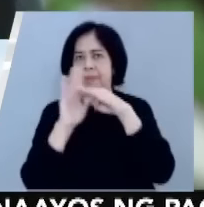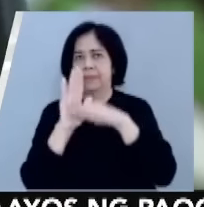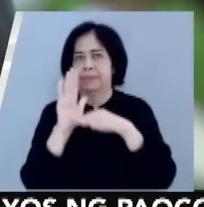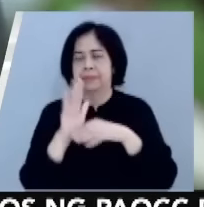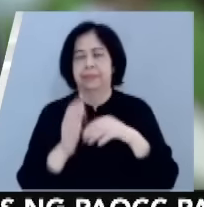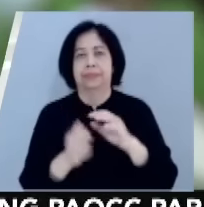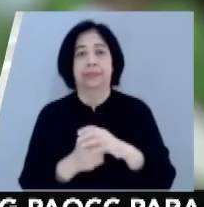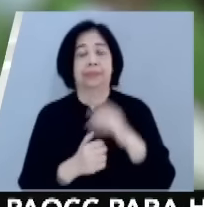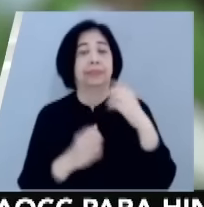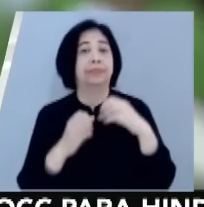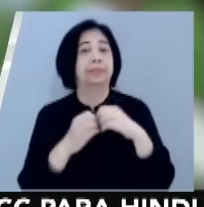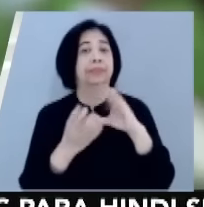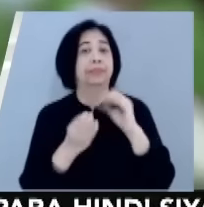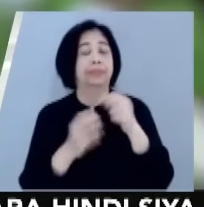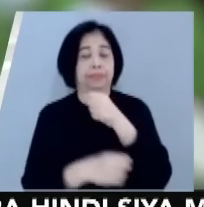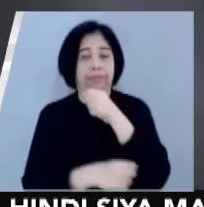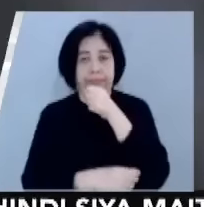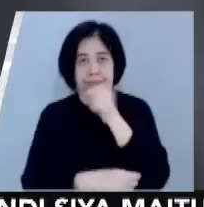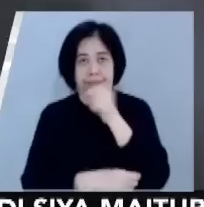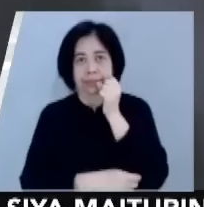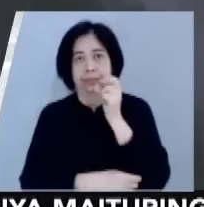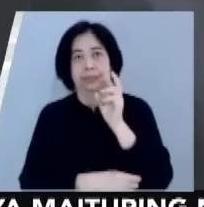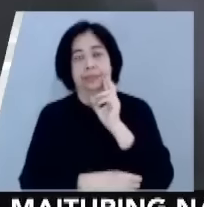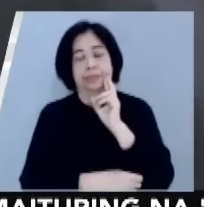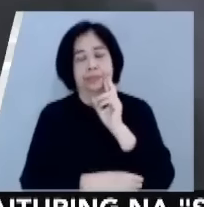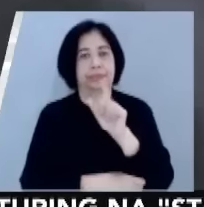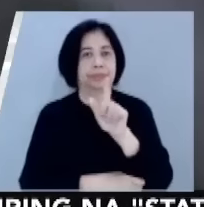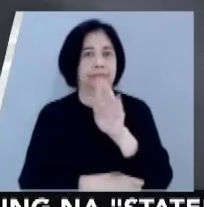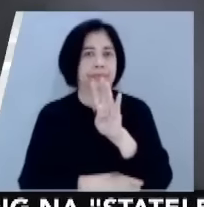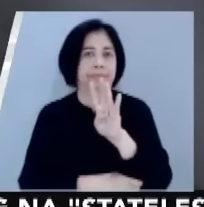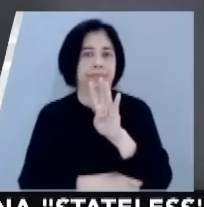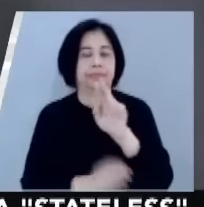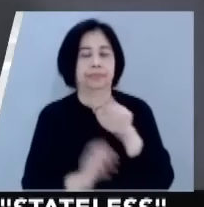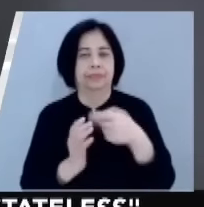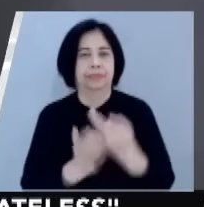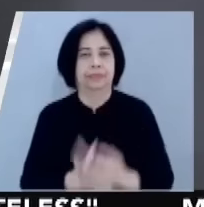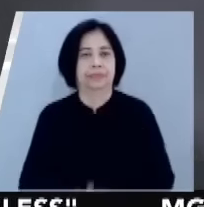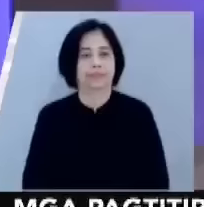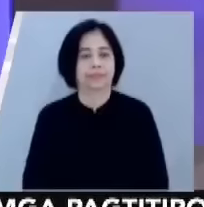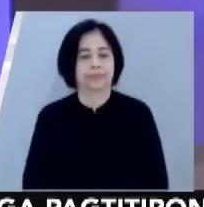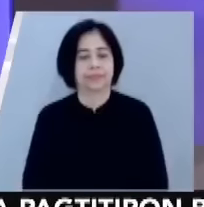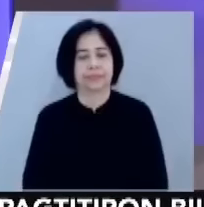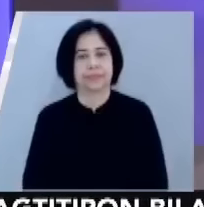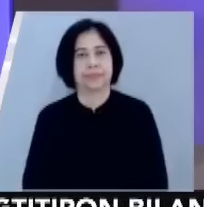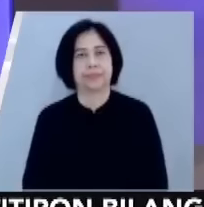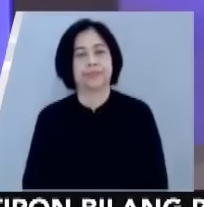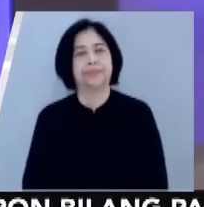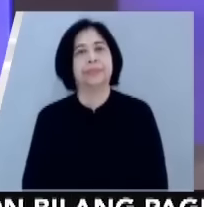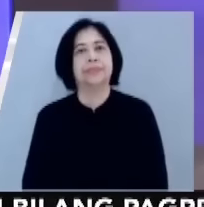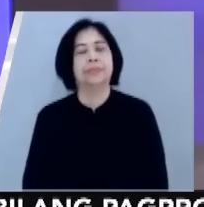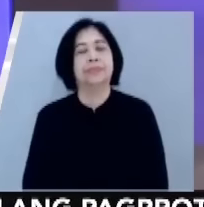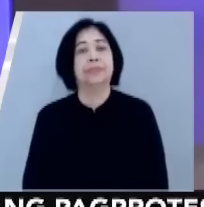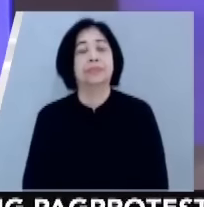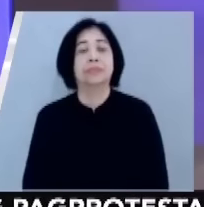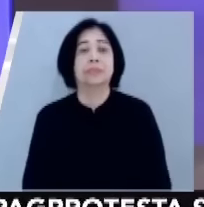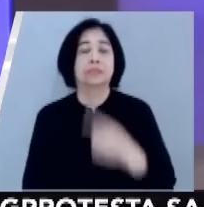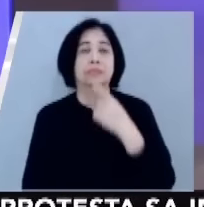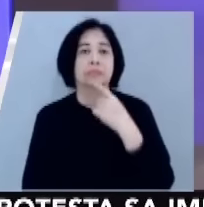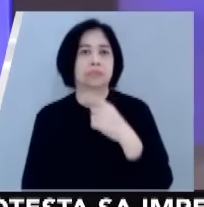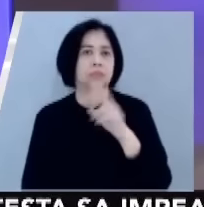GMA Integrated News, Sanima Refran, Nakatutok, 24 oras. Tiniyak ng nasa